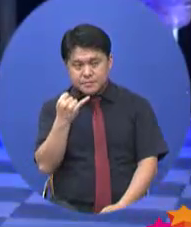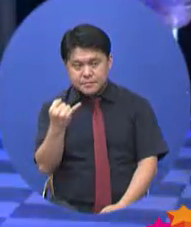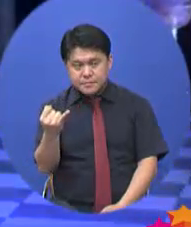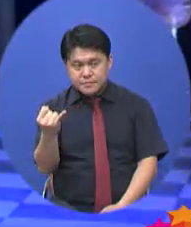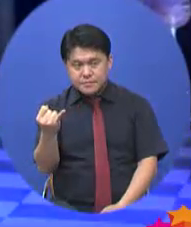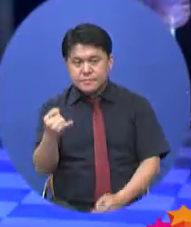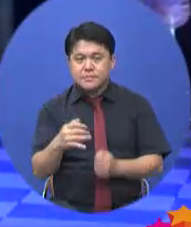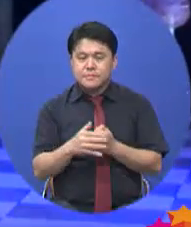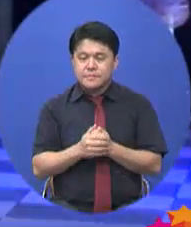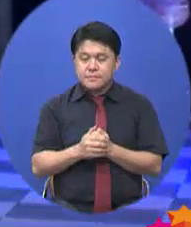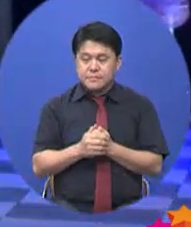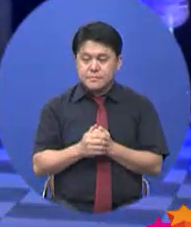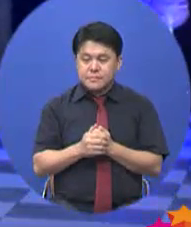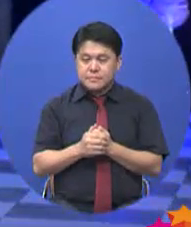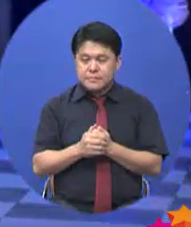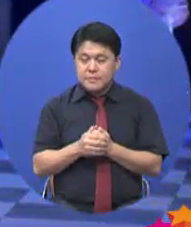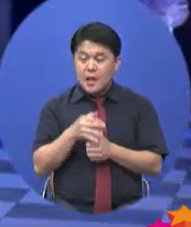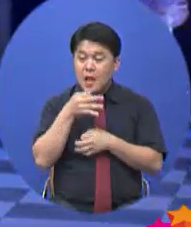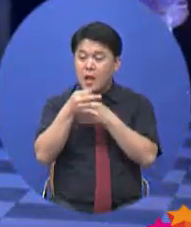어머님의